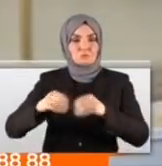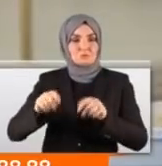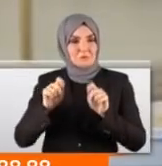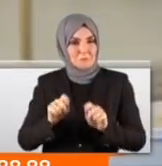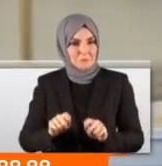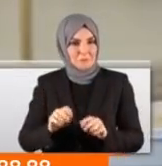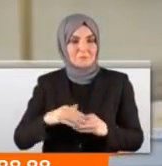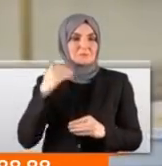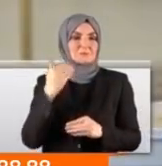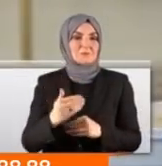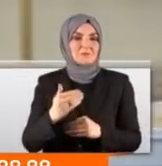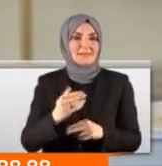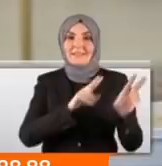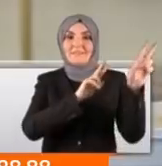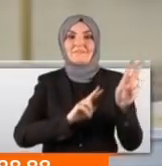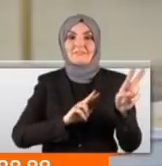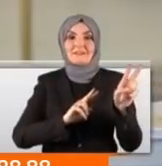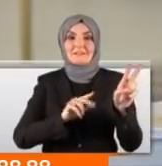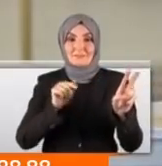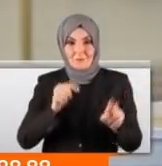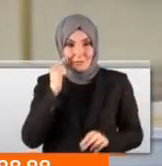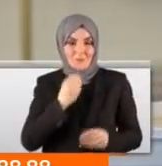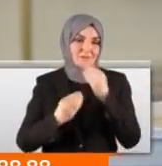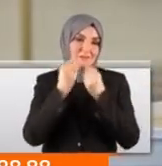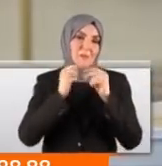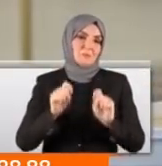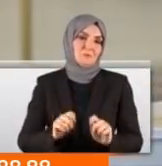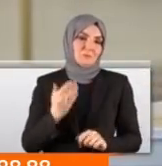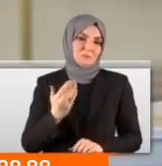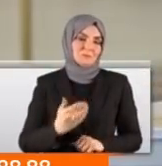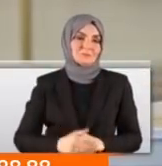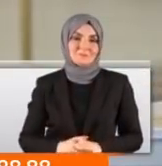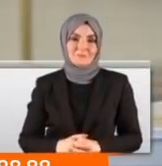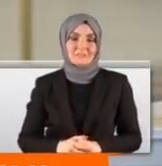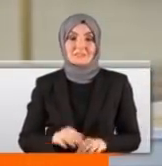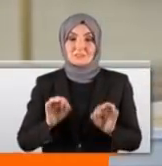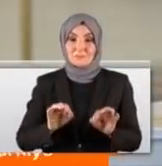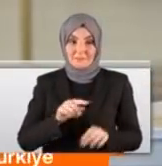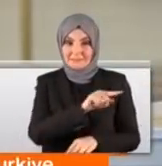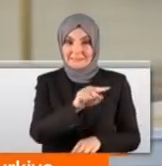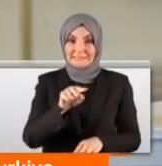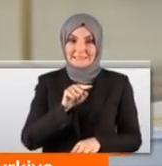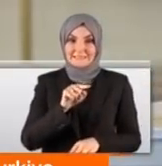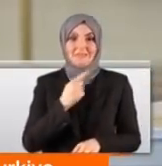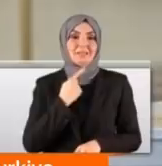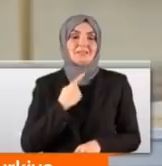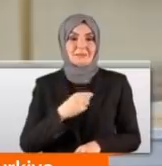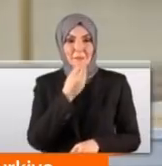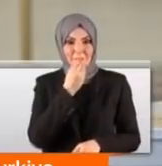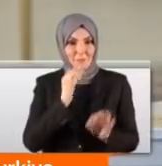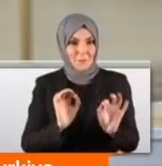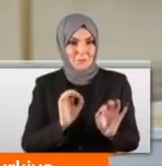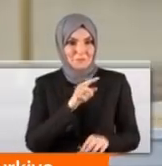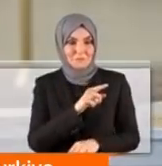ve ondan sonra iftarı onunla birlikte yapıyoruz şimdi siz de tabi işte Allahımız